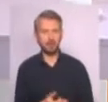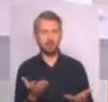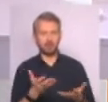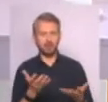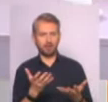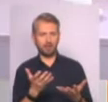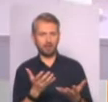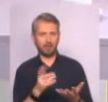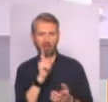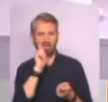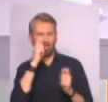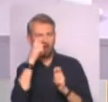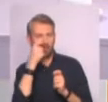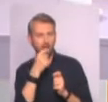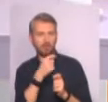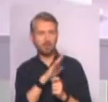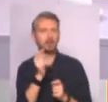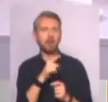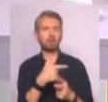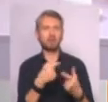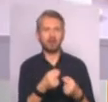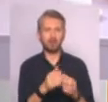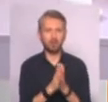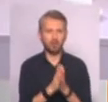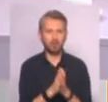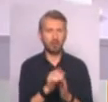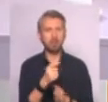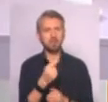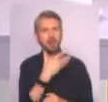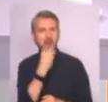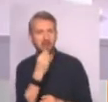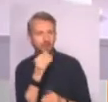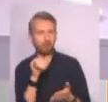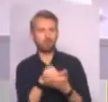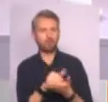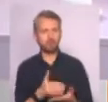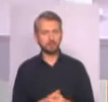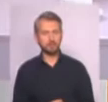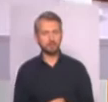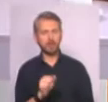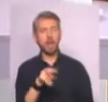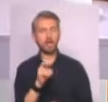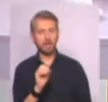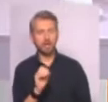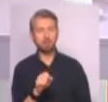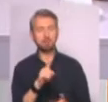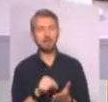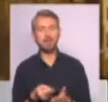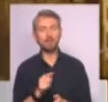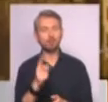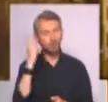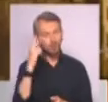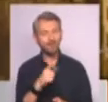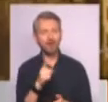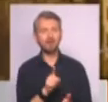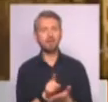сказать, не там, де слід було поставити, не там, де гарно було б їм в квартирі. Але питання в тому, що «Київгаз»